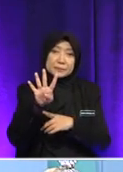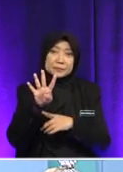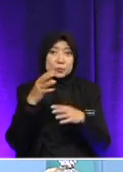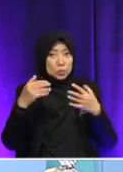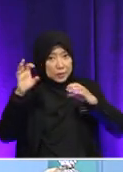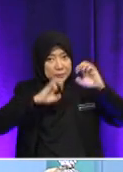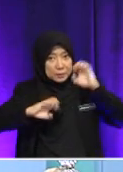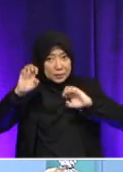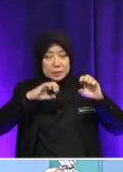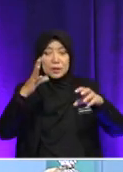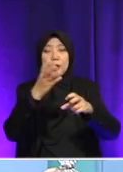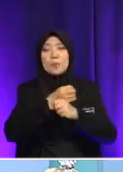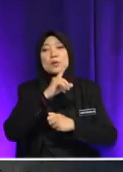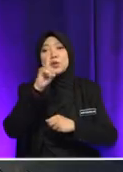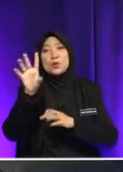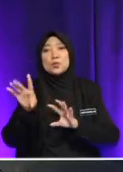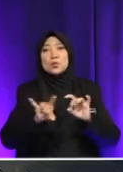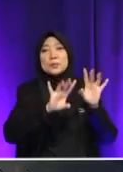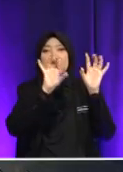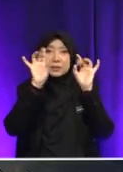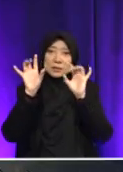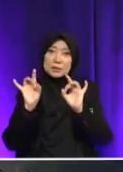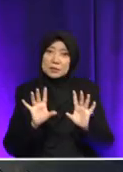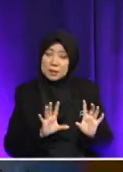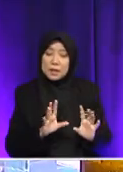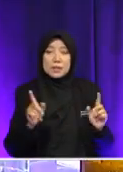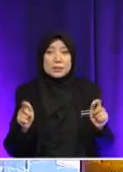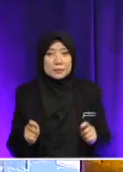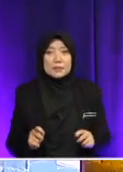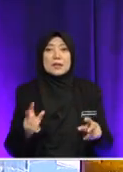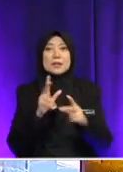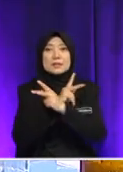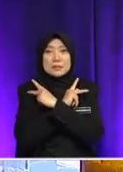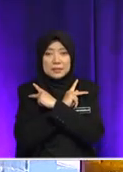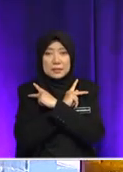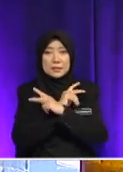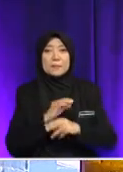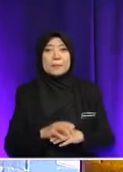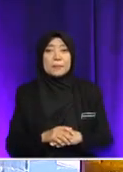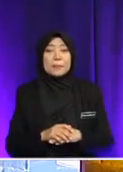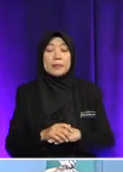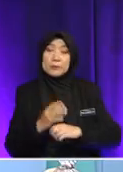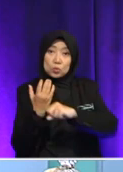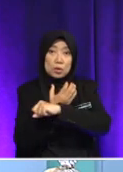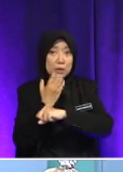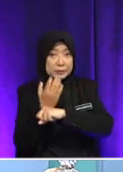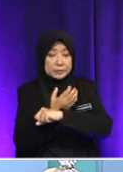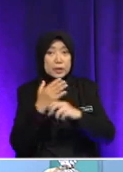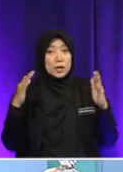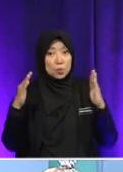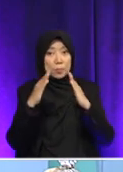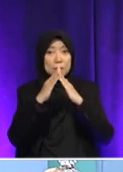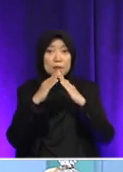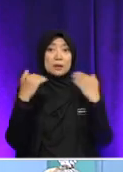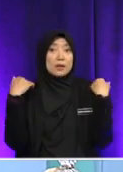saya bagi lagi satu bintang satu lagi guys rumah kita ada